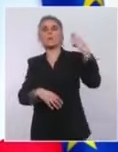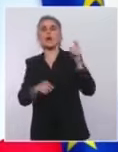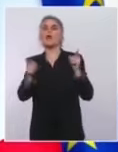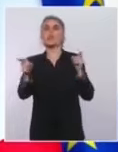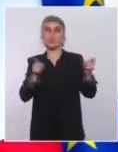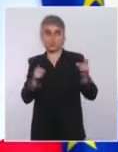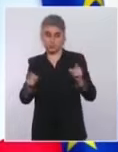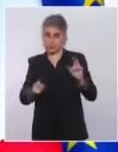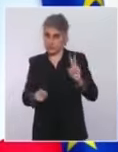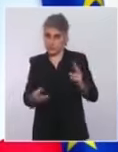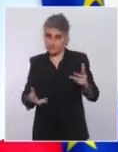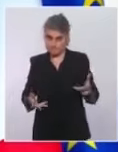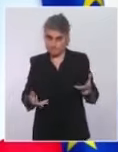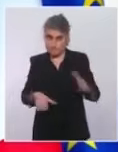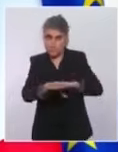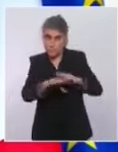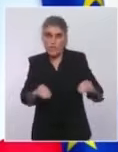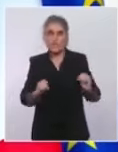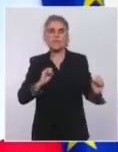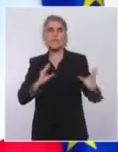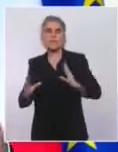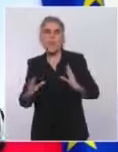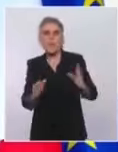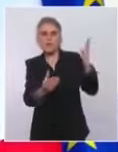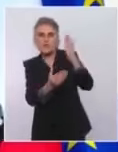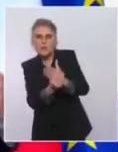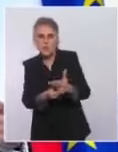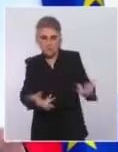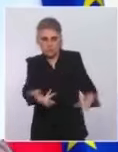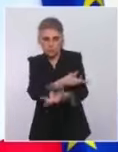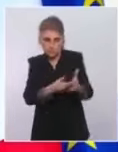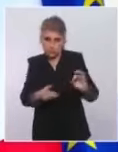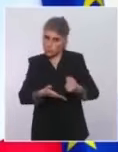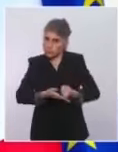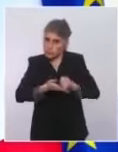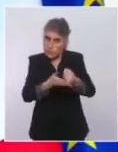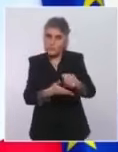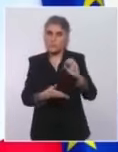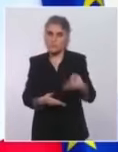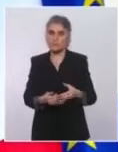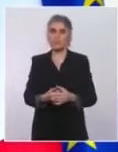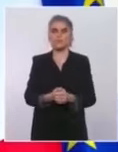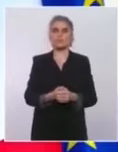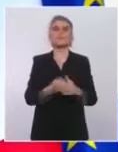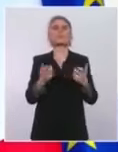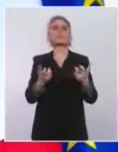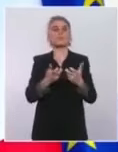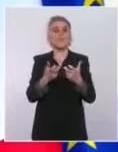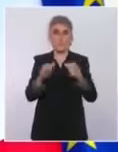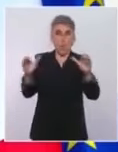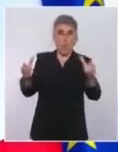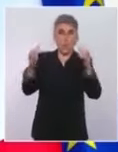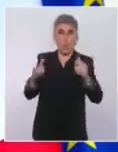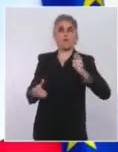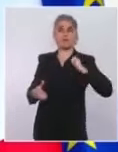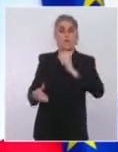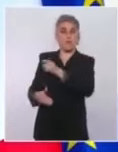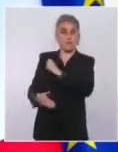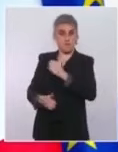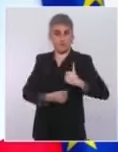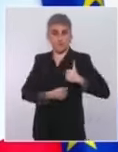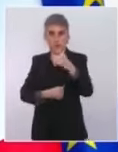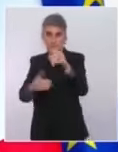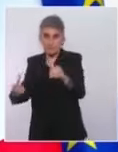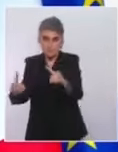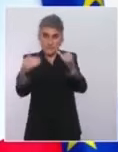médiations régionales qui se sont déployées. Nous avons d'ailleurs soutenu le déploiement des troupes kenyanes dès qu'elles ont pu